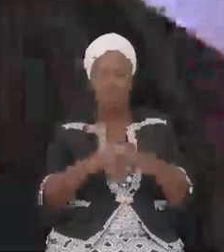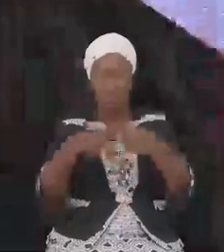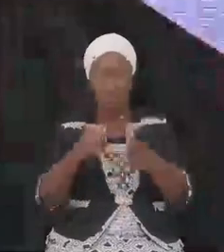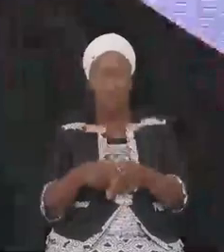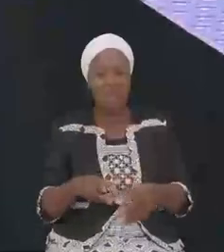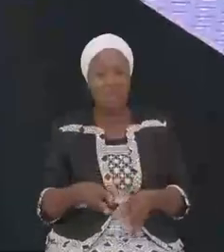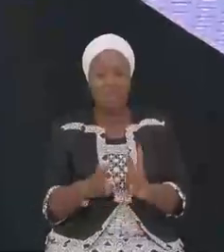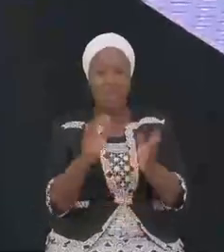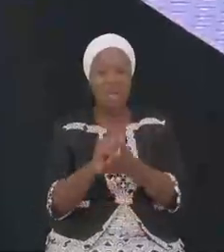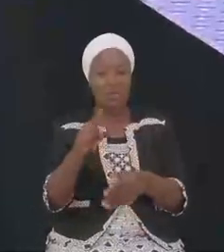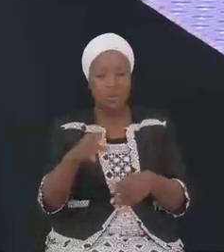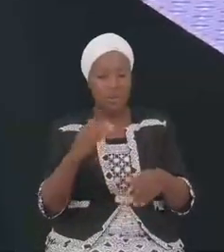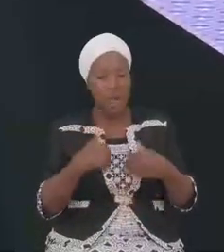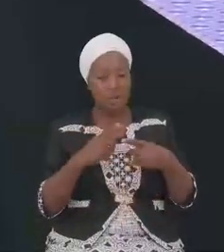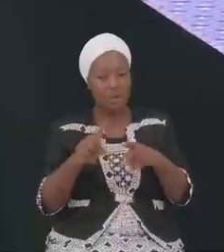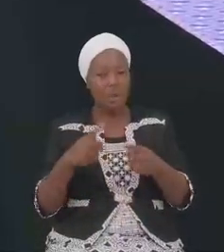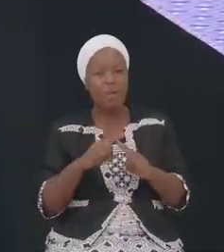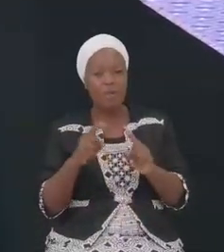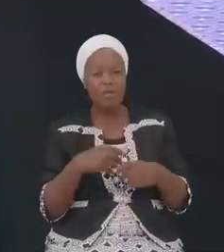bonne direction. Mais si tu as peur,